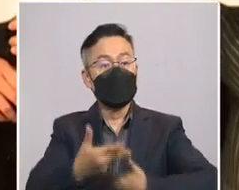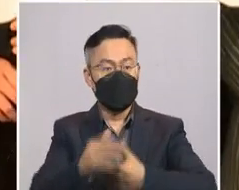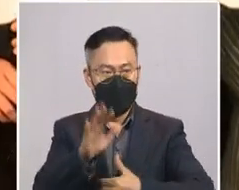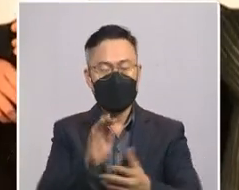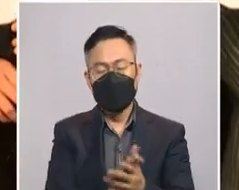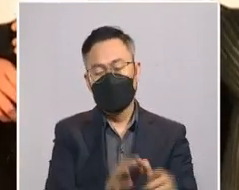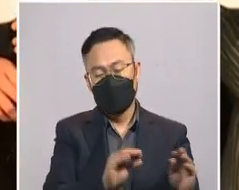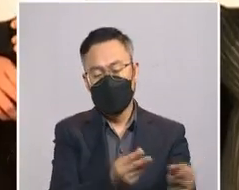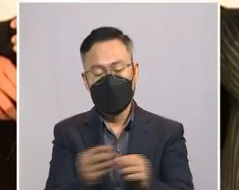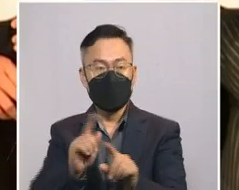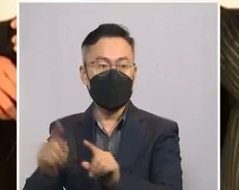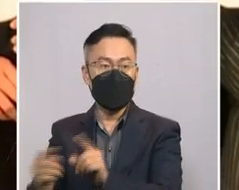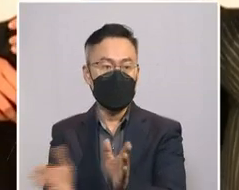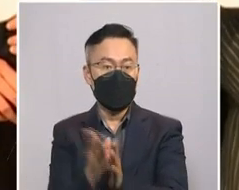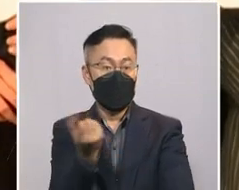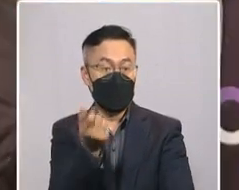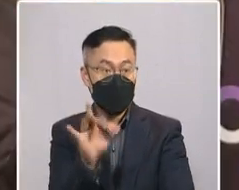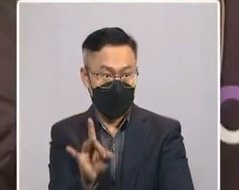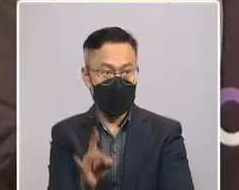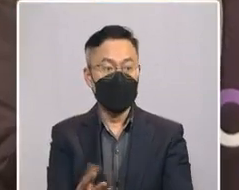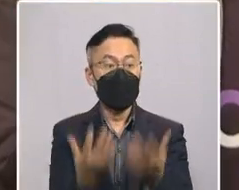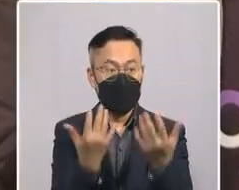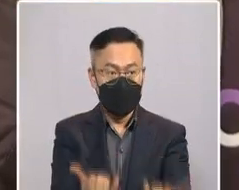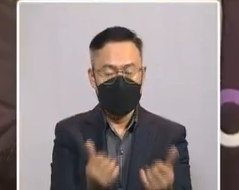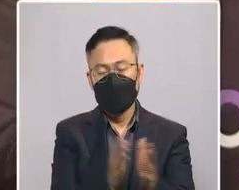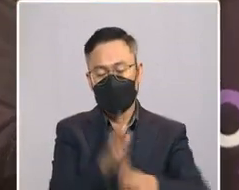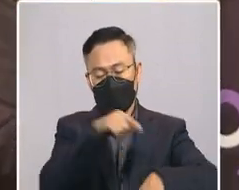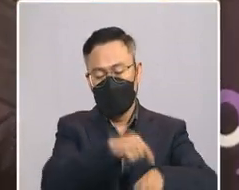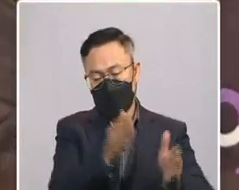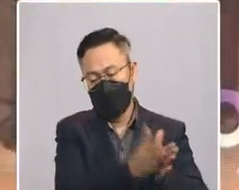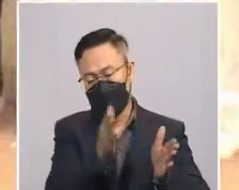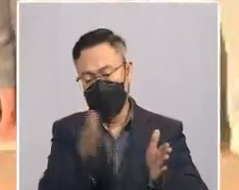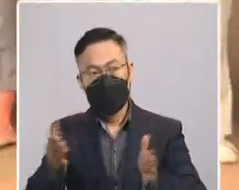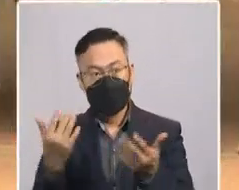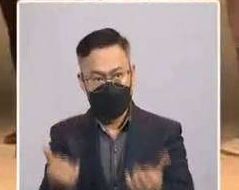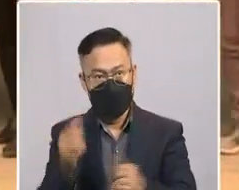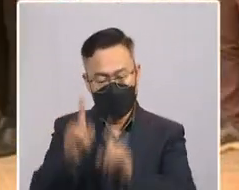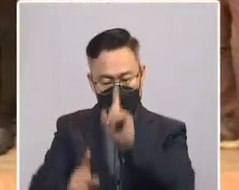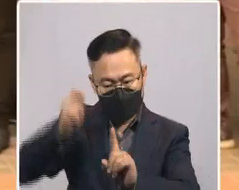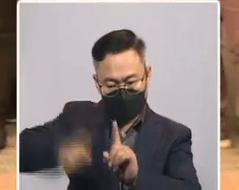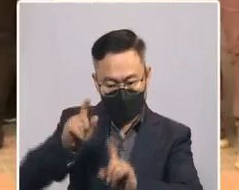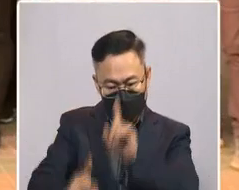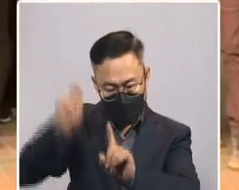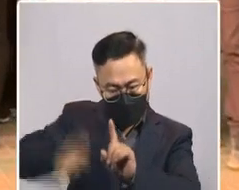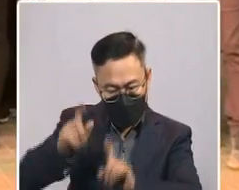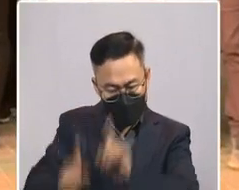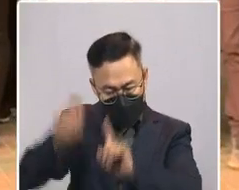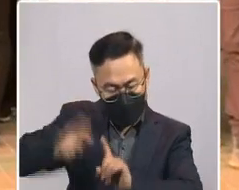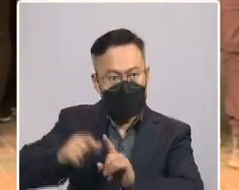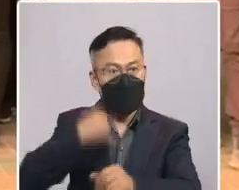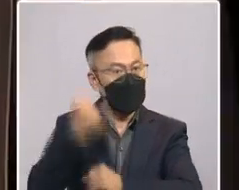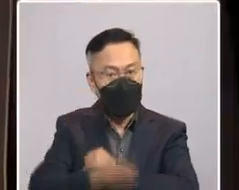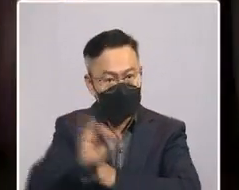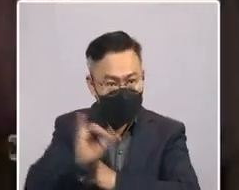18คลื่นความถี่นะคะมีการต่อเวลาออกไปอีกครั้งละ5นาทีและจนถึงขณะนี้ก็ยังมีการสู้ราคาประมูลกันอยู่ค่ะอย่าง